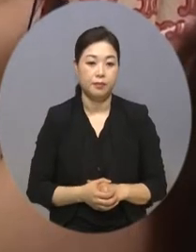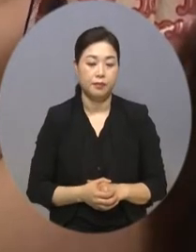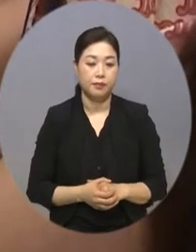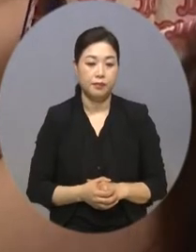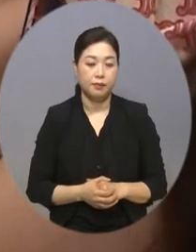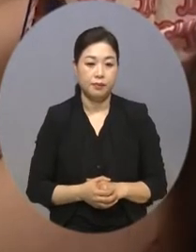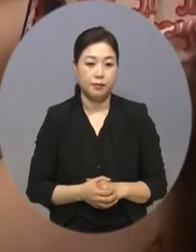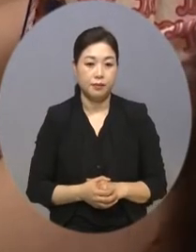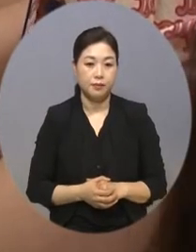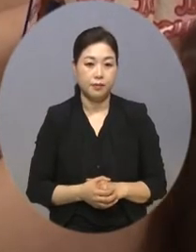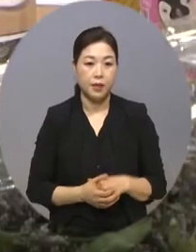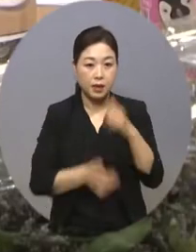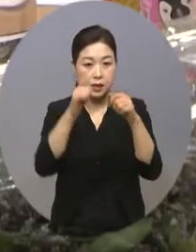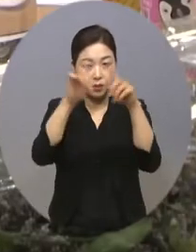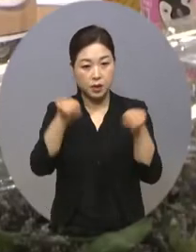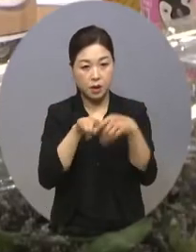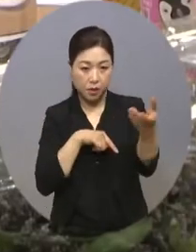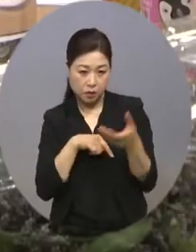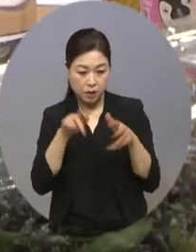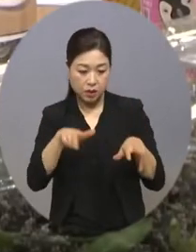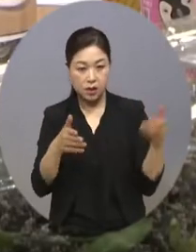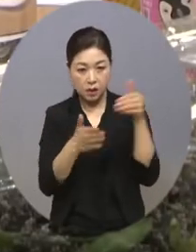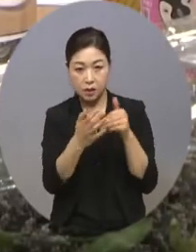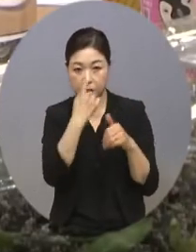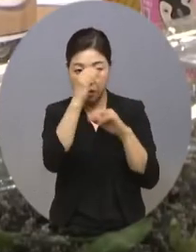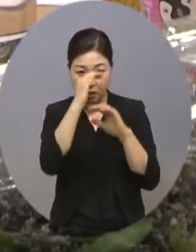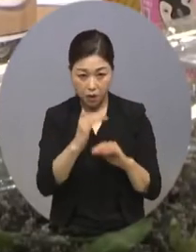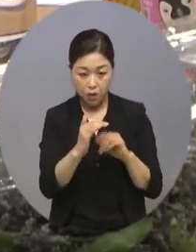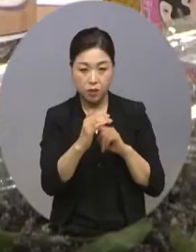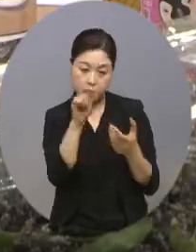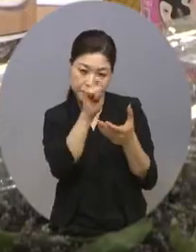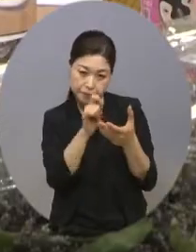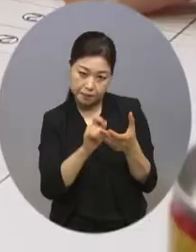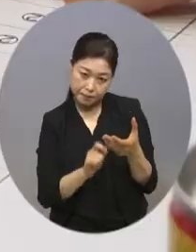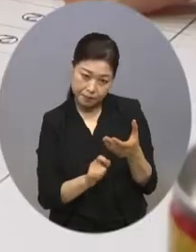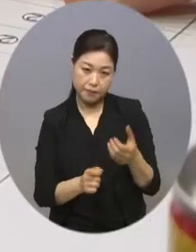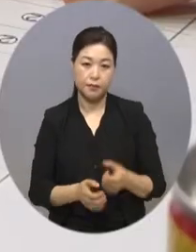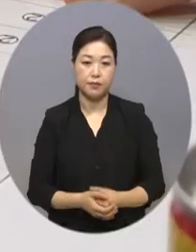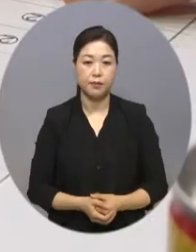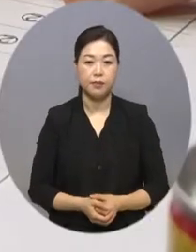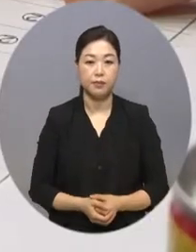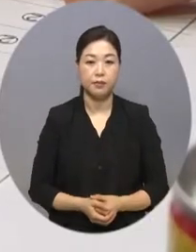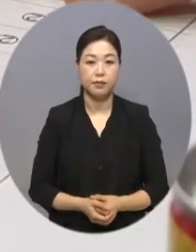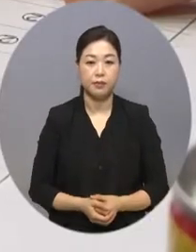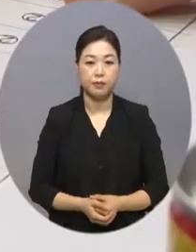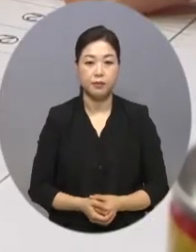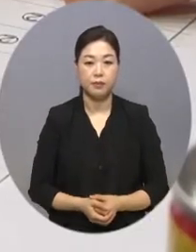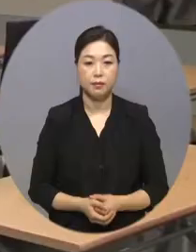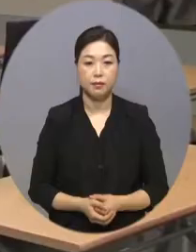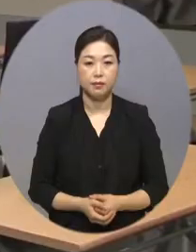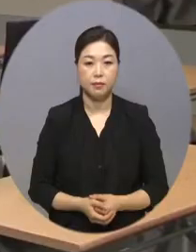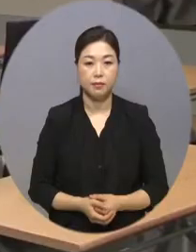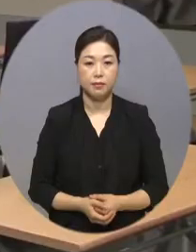수강생들이 시험지를 받은 뒤 그동안 배웠던 내용들을 답안지에 꼼꼼히 적어나갑니다.